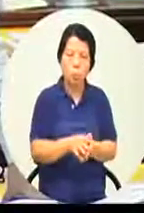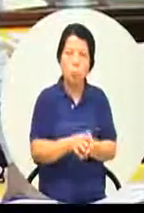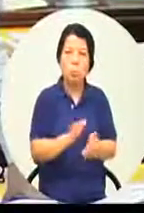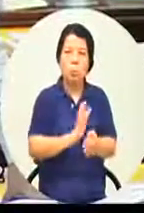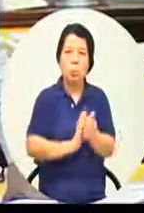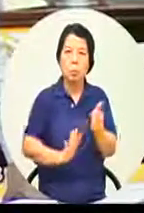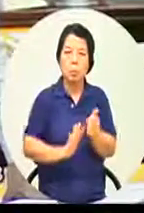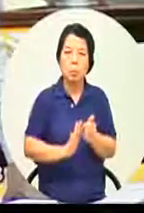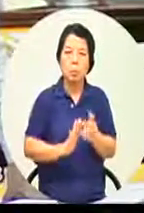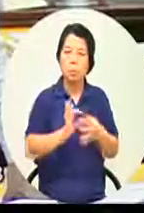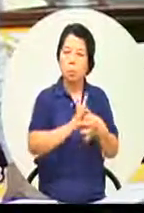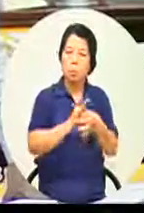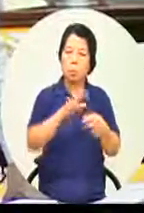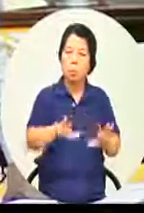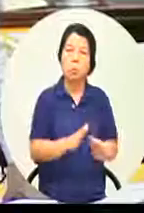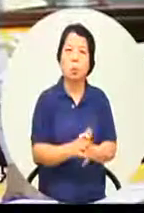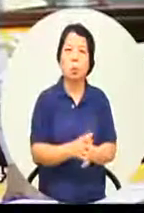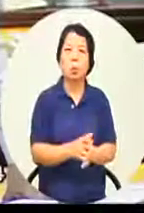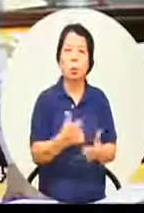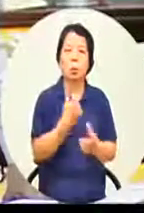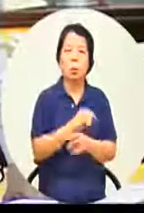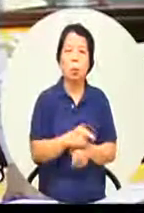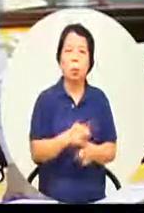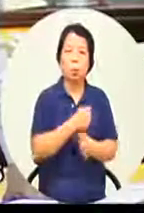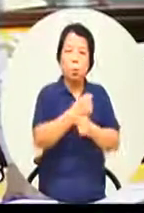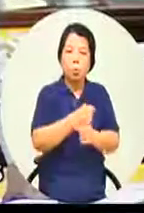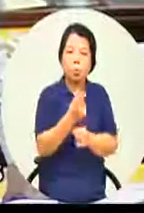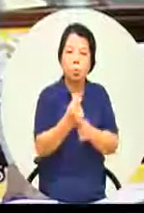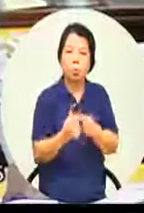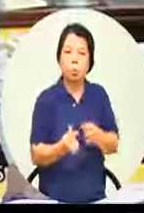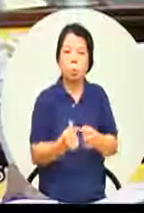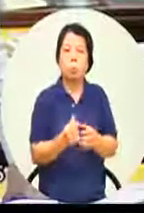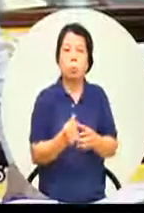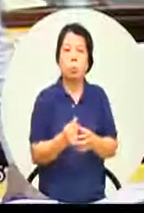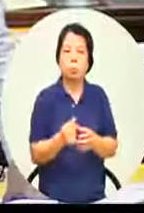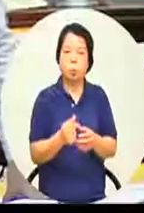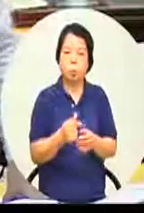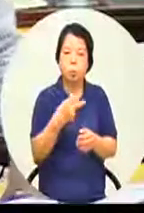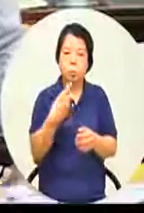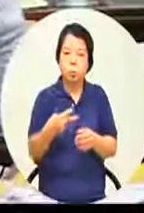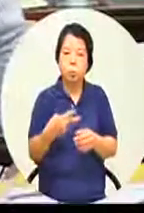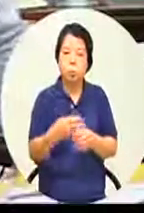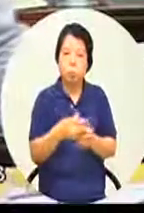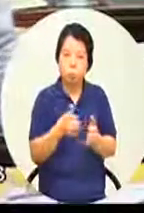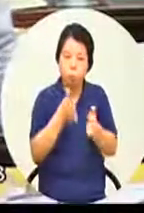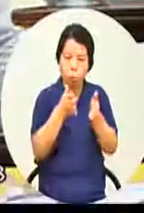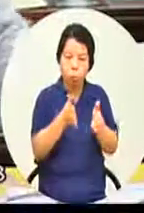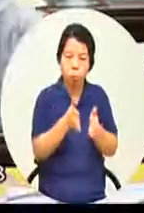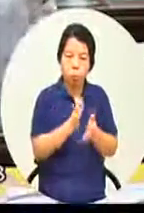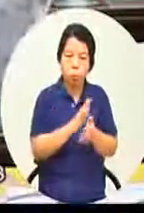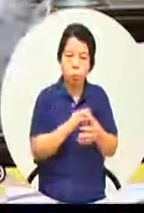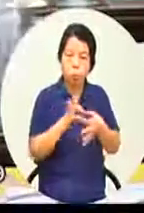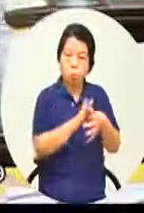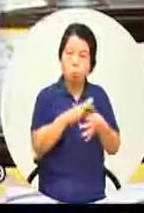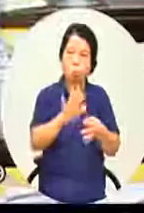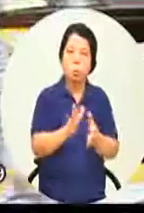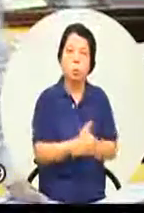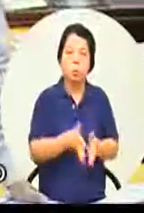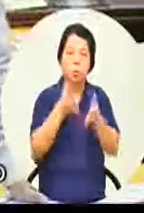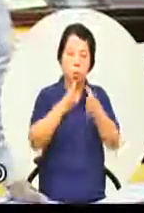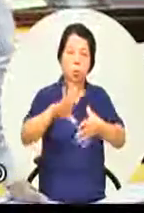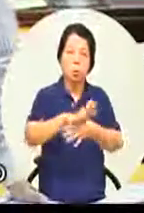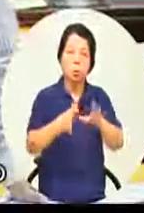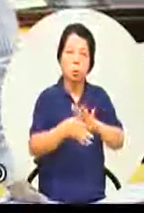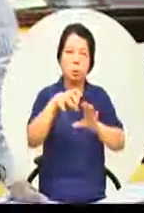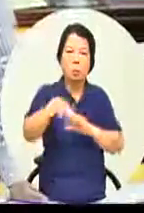包含例如比如说博二的部分，那有关博二的部分，这个可能是需要再跟文化局针对博二这边如